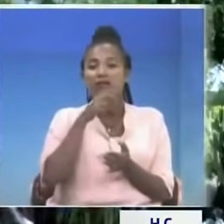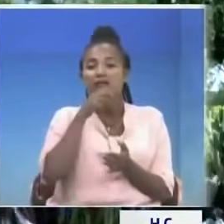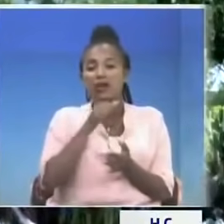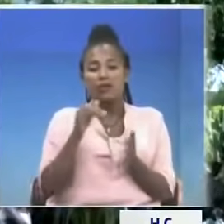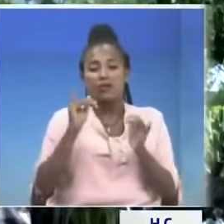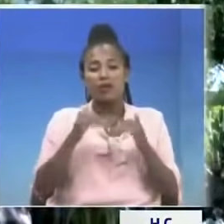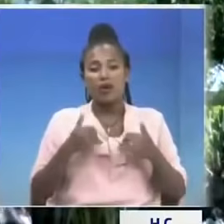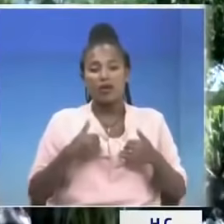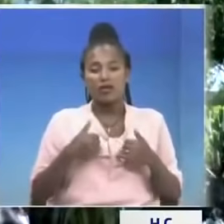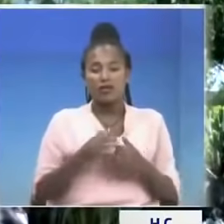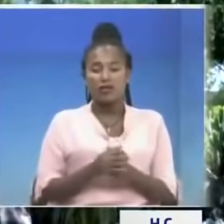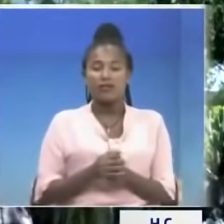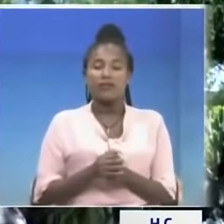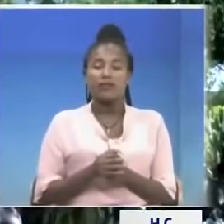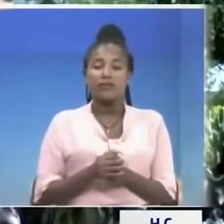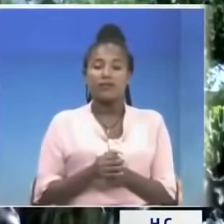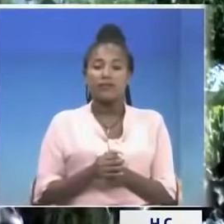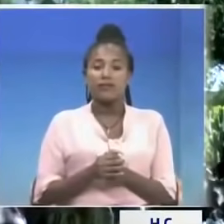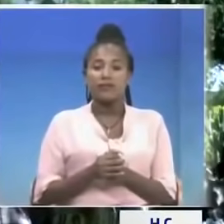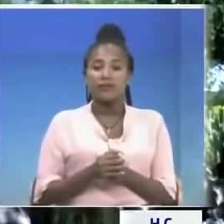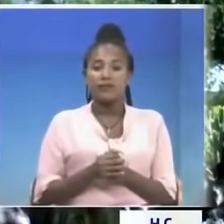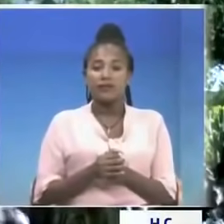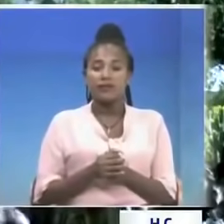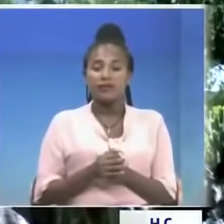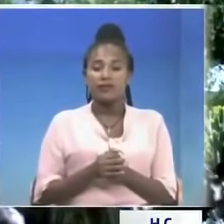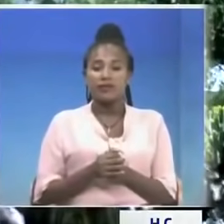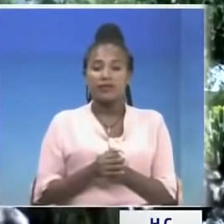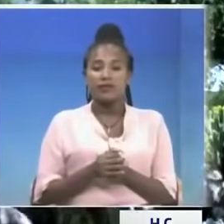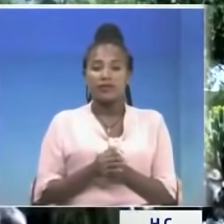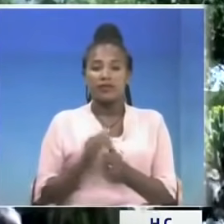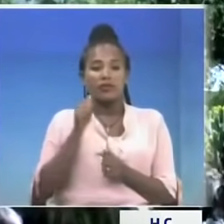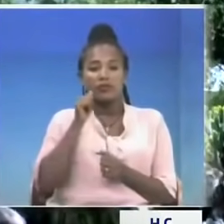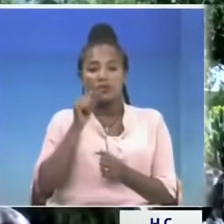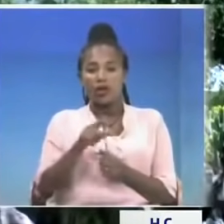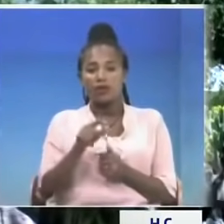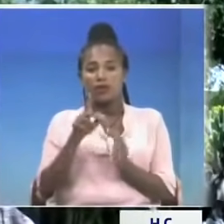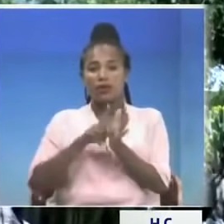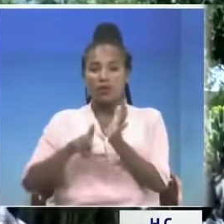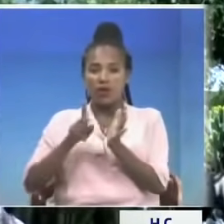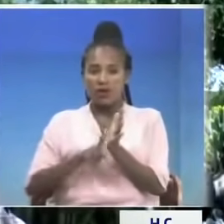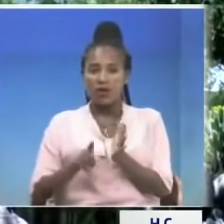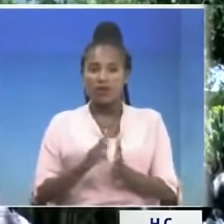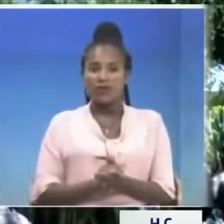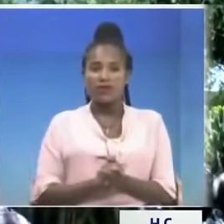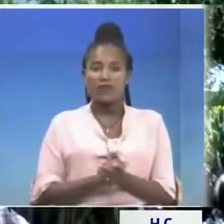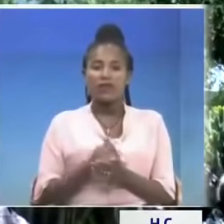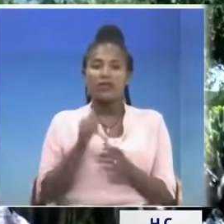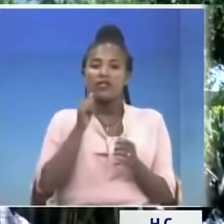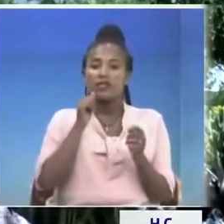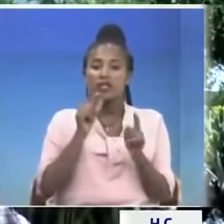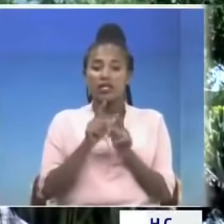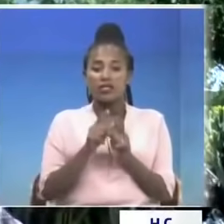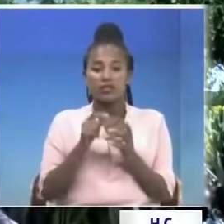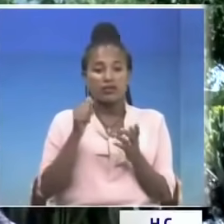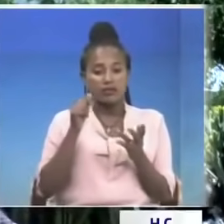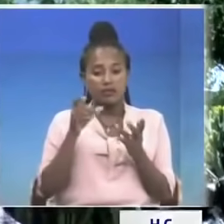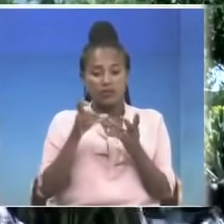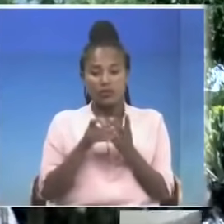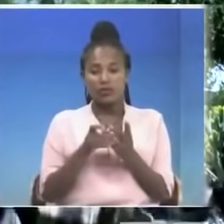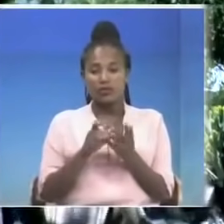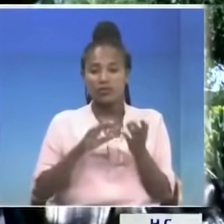ዘዋለች አይነ በከሪም የዘሹማናት እሷንም ደብልቋታል። የቴሊ ሚስትር የማንድ ላይ